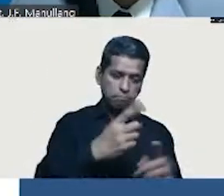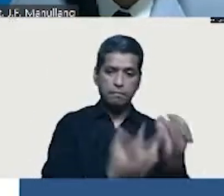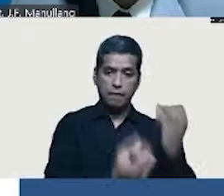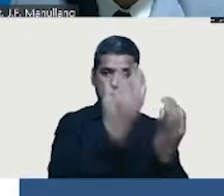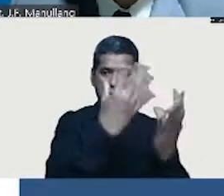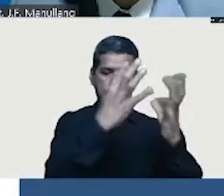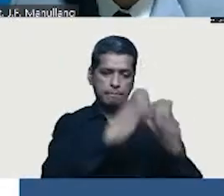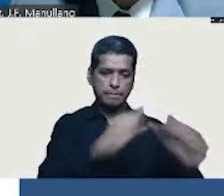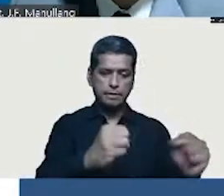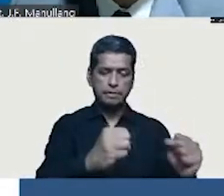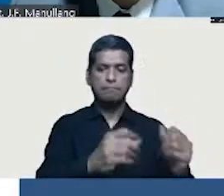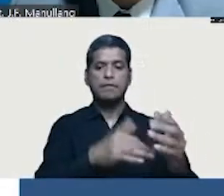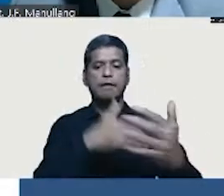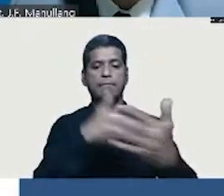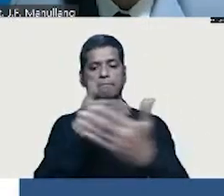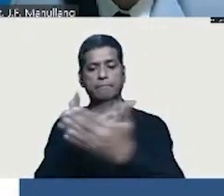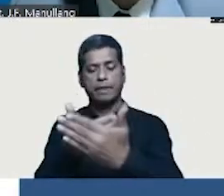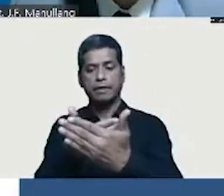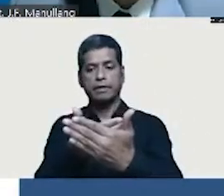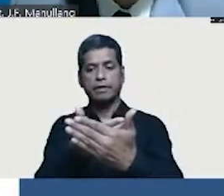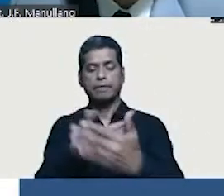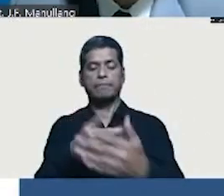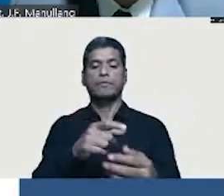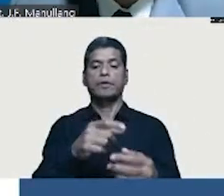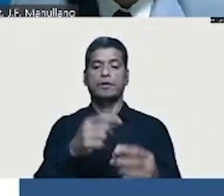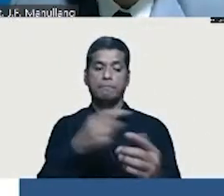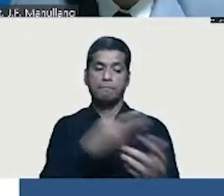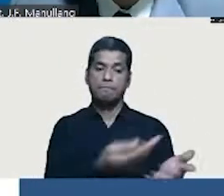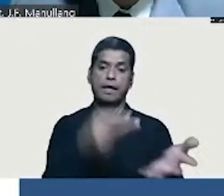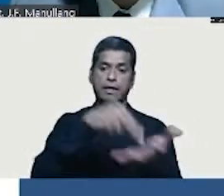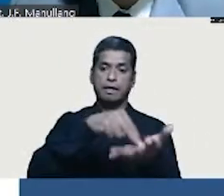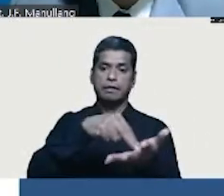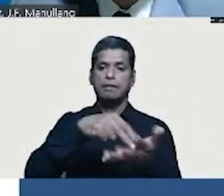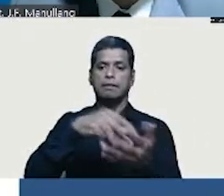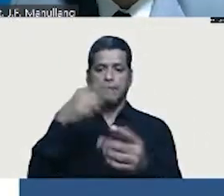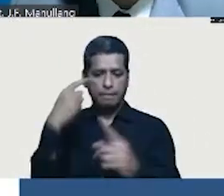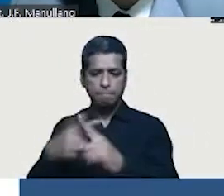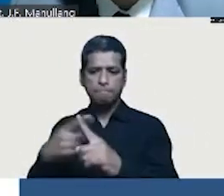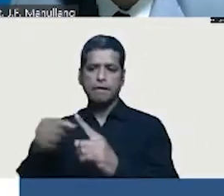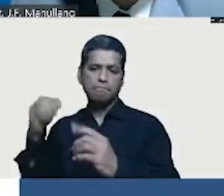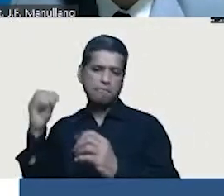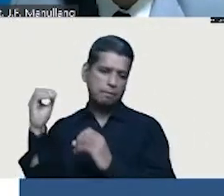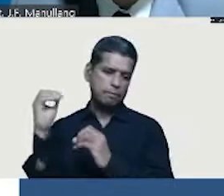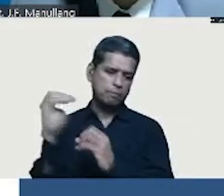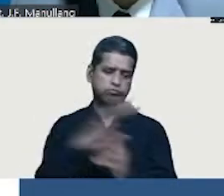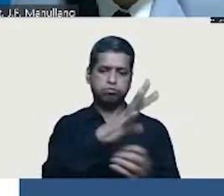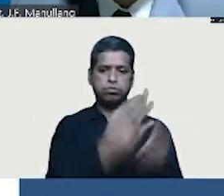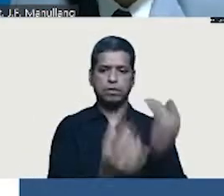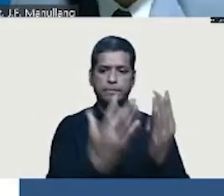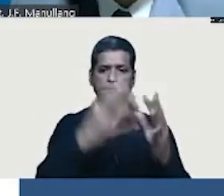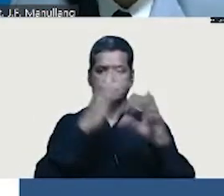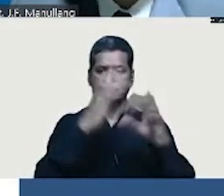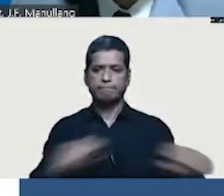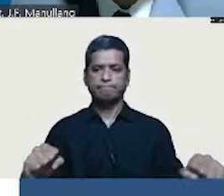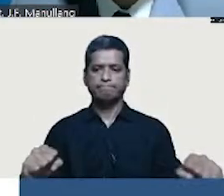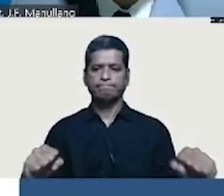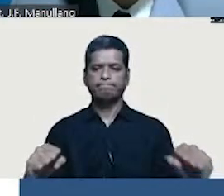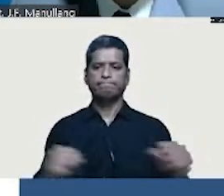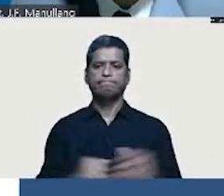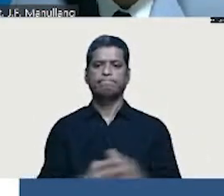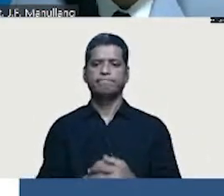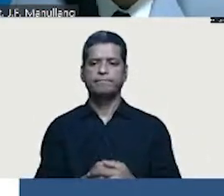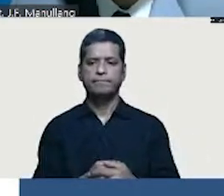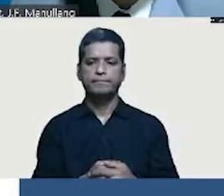berat ringannya hukuman mereka dan ada satu buku yang menulis sebagian katanya